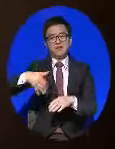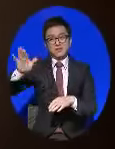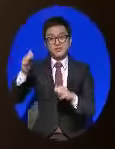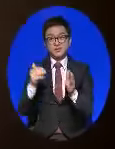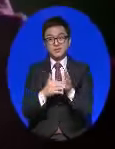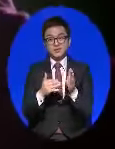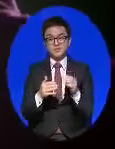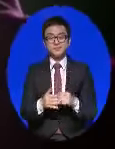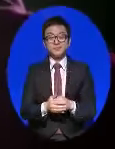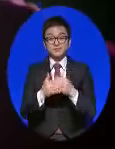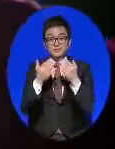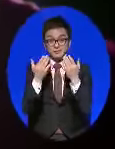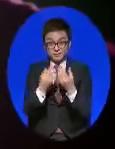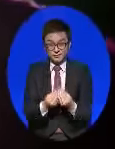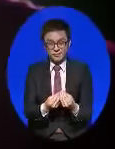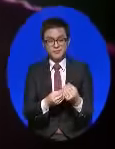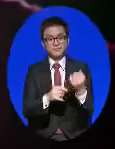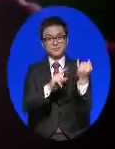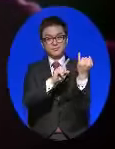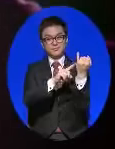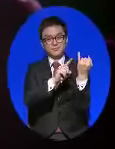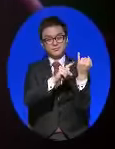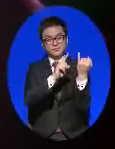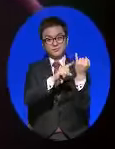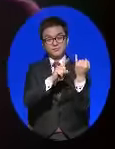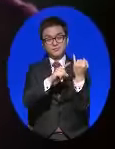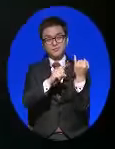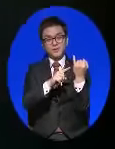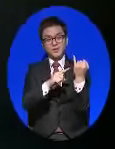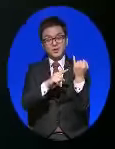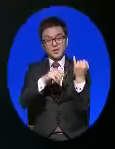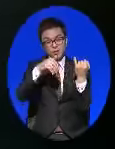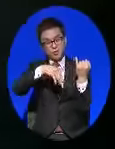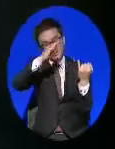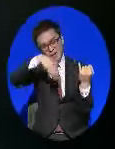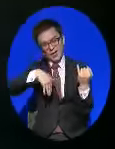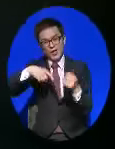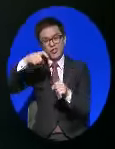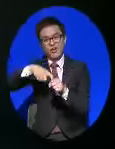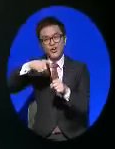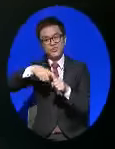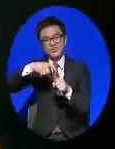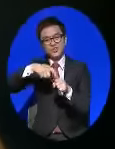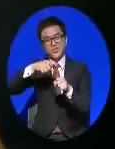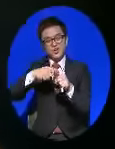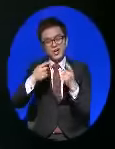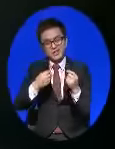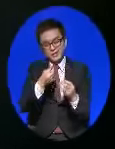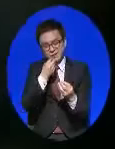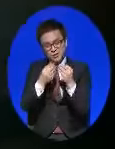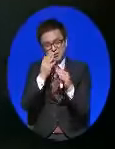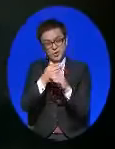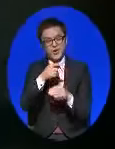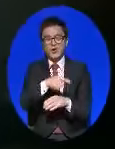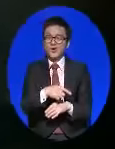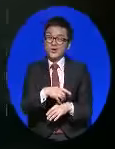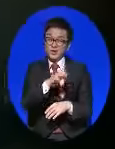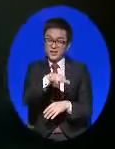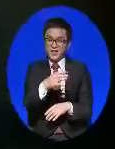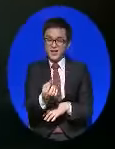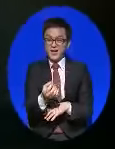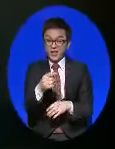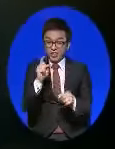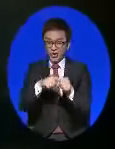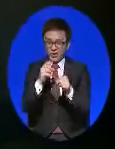여직원과 떡을 먹으면서 못생긴 떡이 맛있다, 너는 못생겨서 맛있겠다는 말을 했습니다. 또